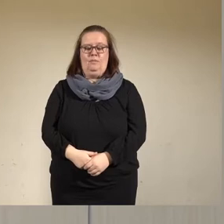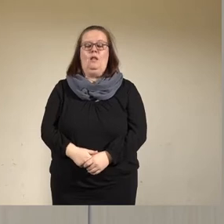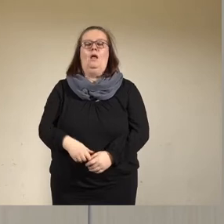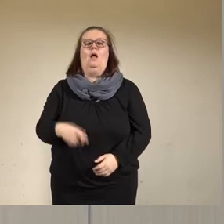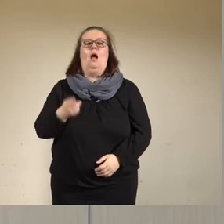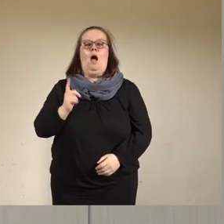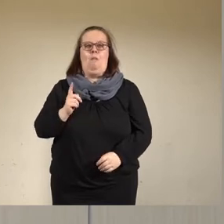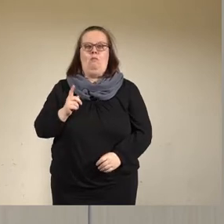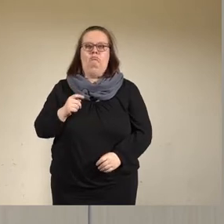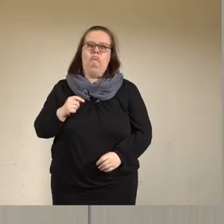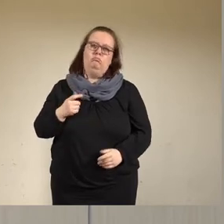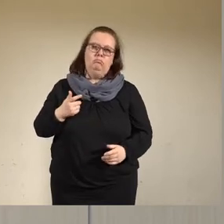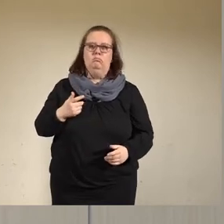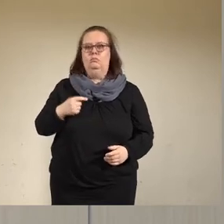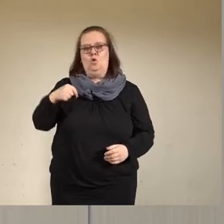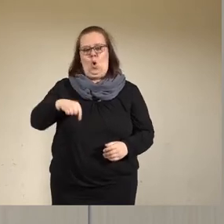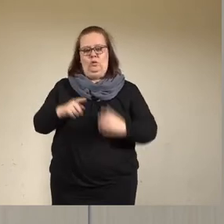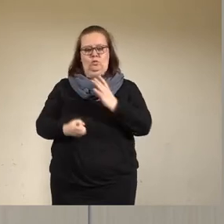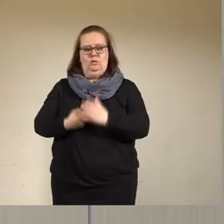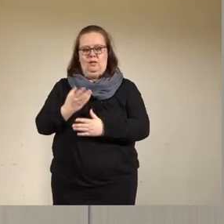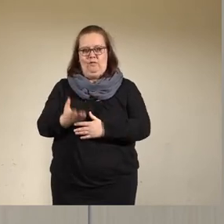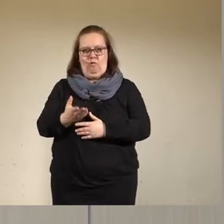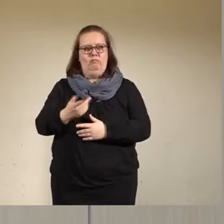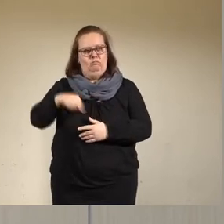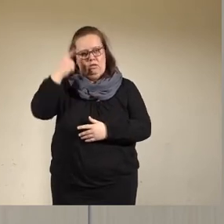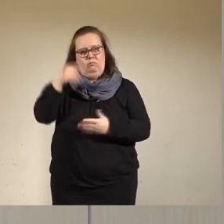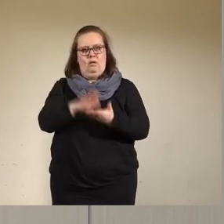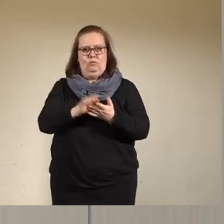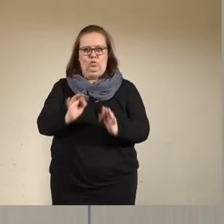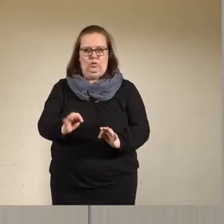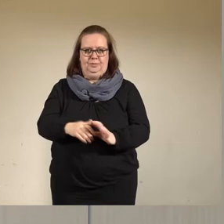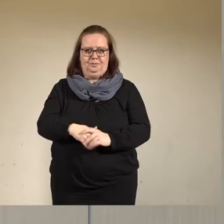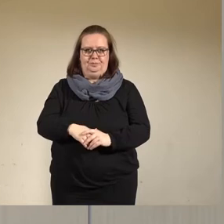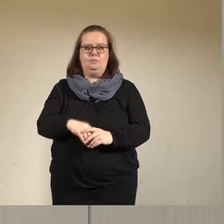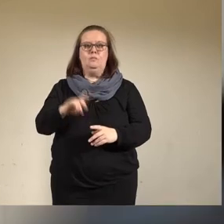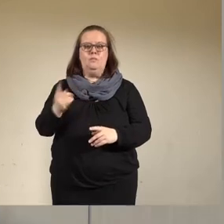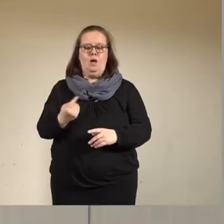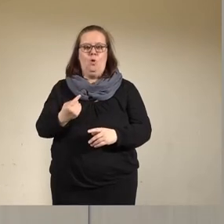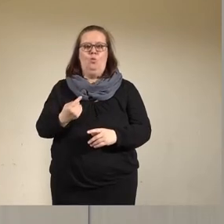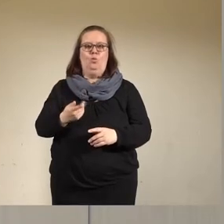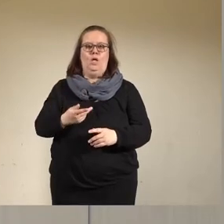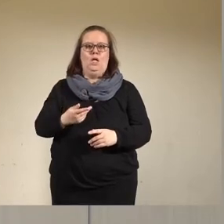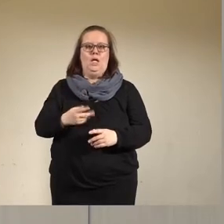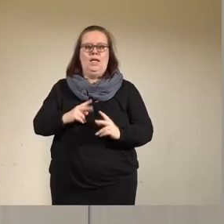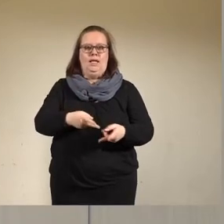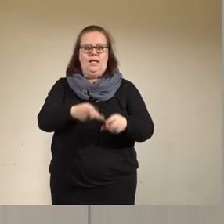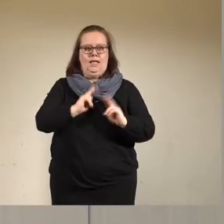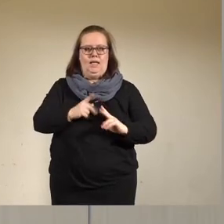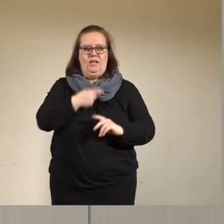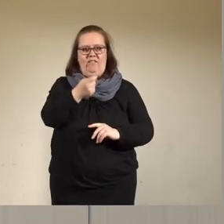Aber wir sehen es heute in unserem Entwurf, es ist uns gut gelungen. Auch die Kreditfinanzierung des